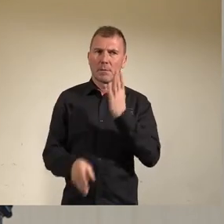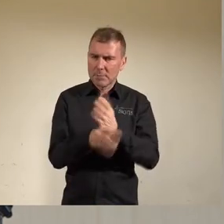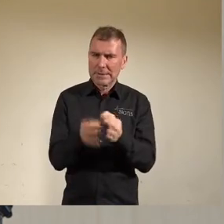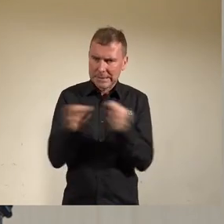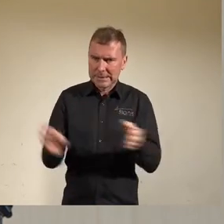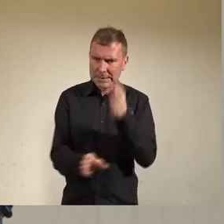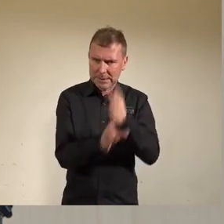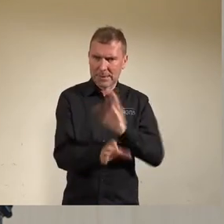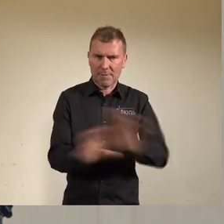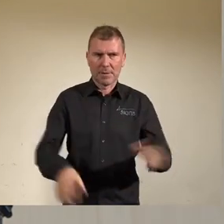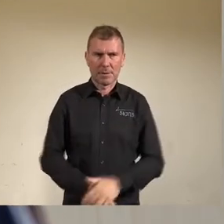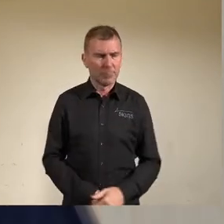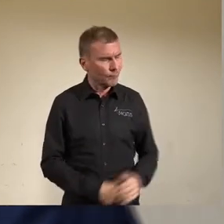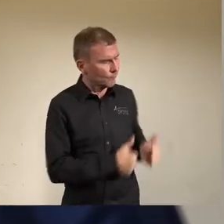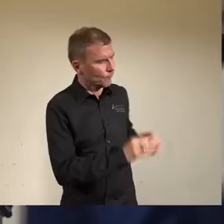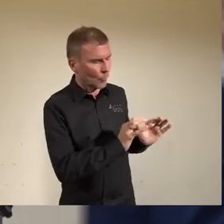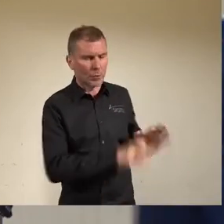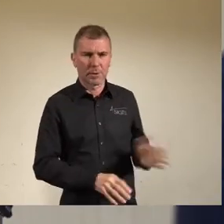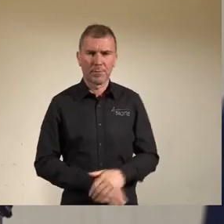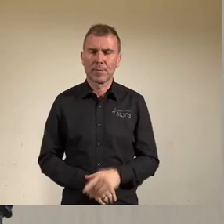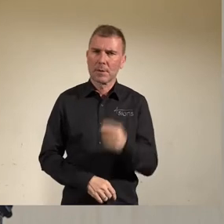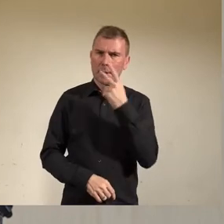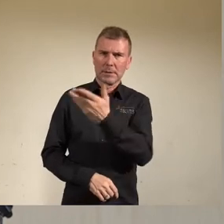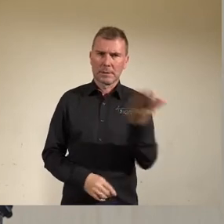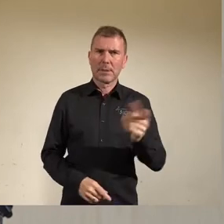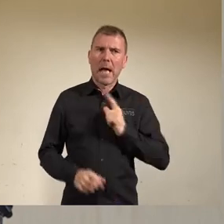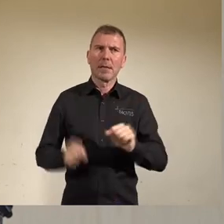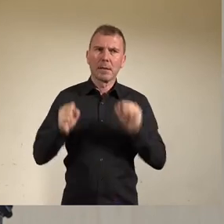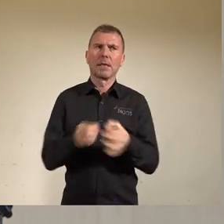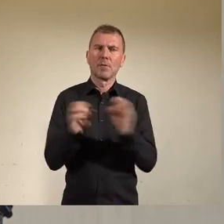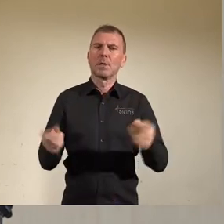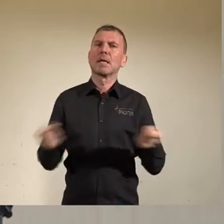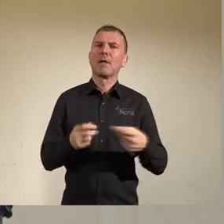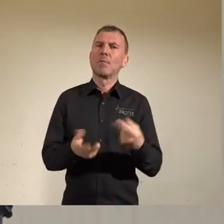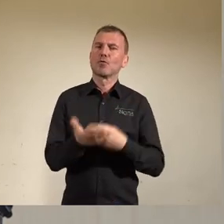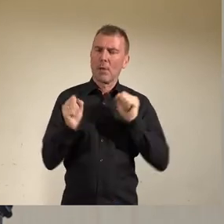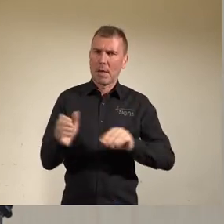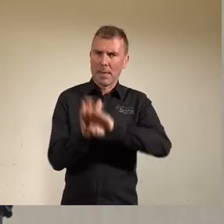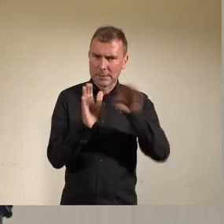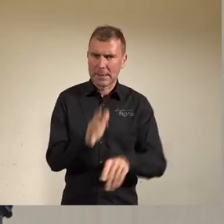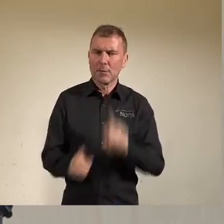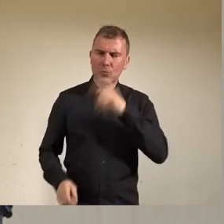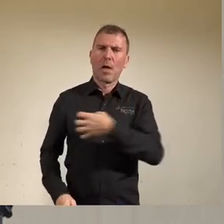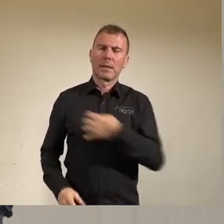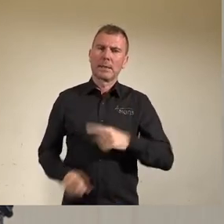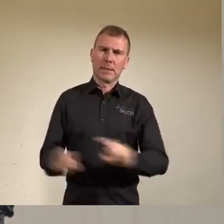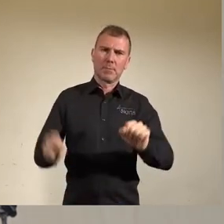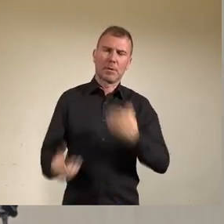Satz. Gut, also. Sie haben gesehen, es würde funktionieren. Gewerbesteuer kann man senken, nur nicht hier in Dresden. Vielen